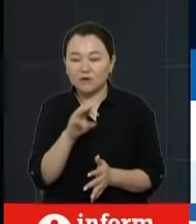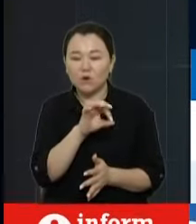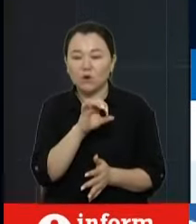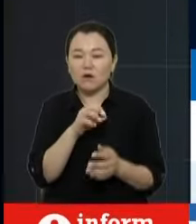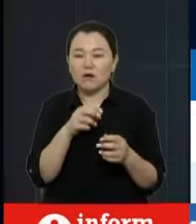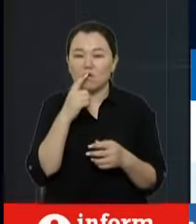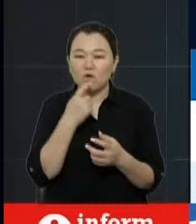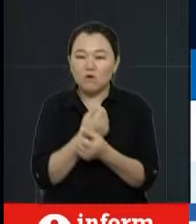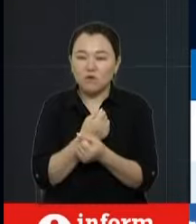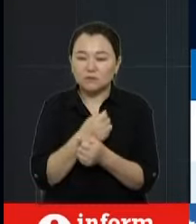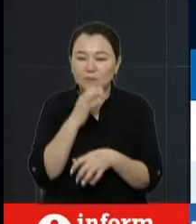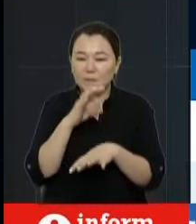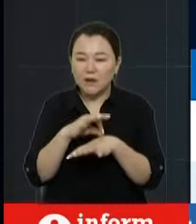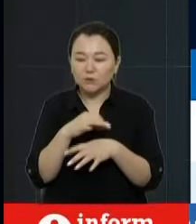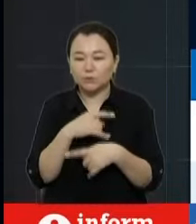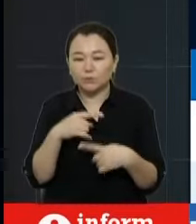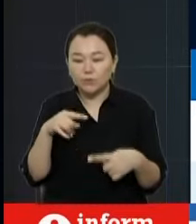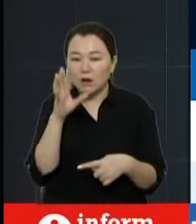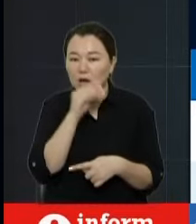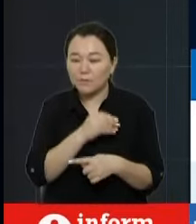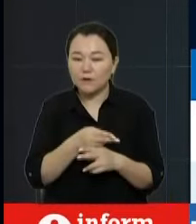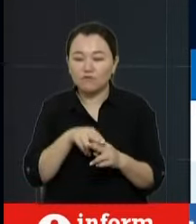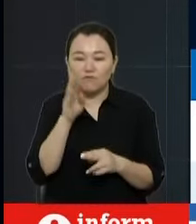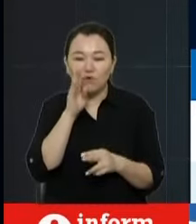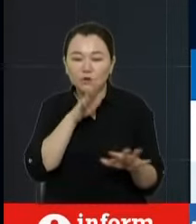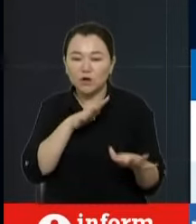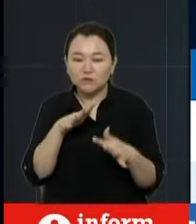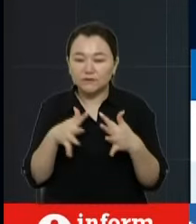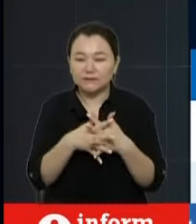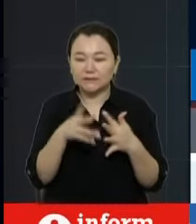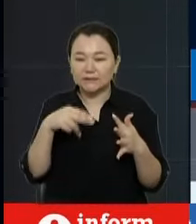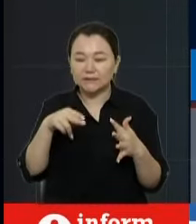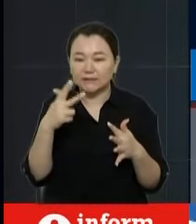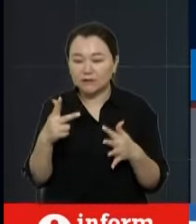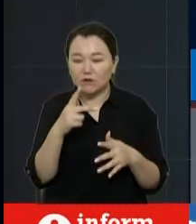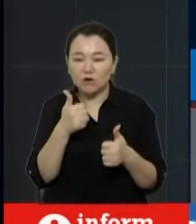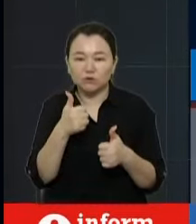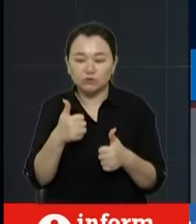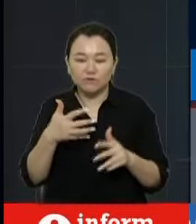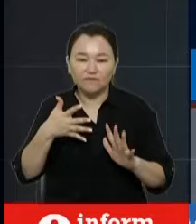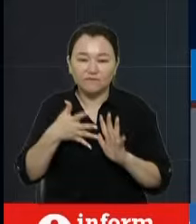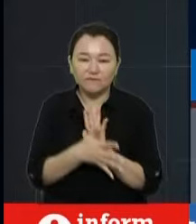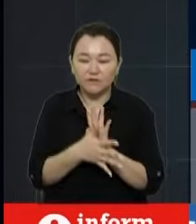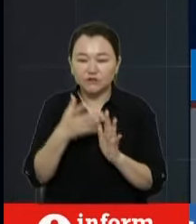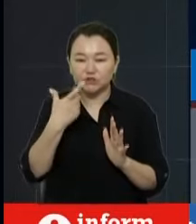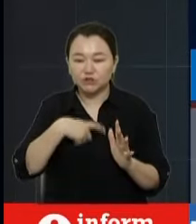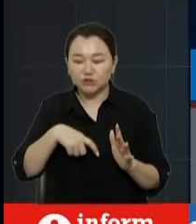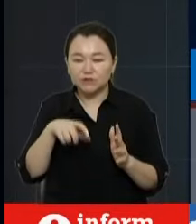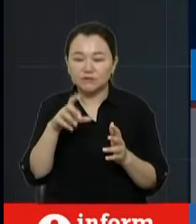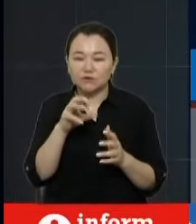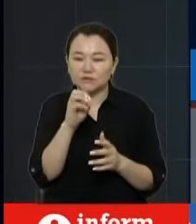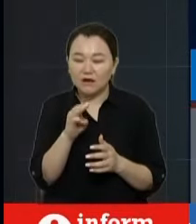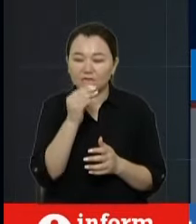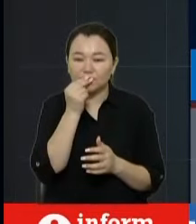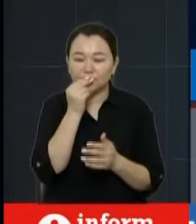другими заболеваниями. Как рассказали на конференции, водный раствор витамина D3 хорошо всасывается с минимальной зависимостью от состава диеты,